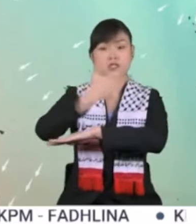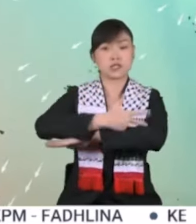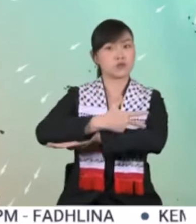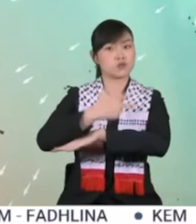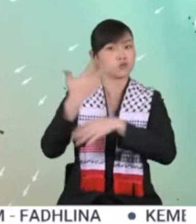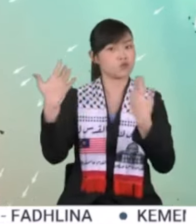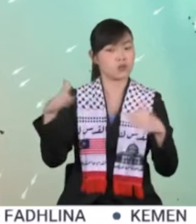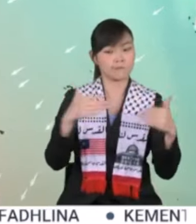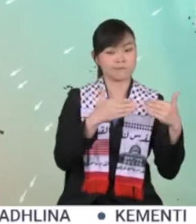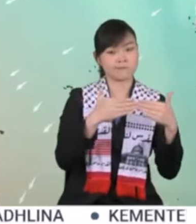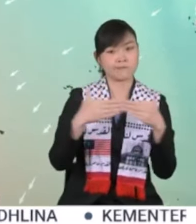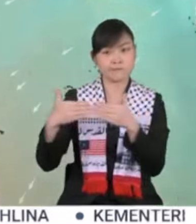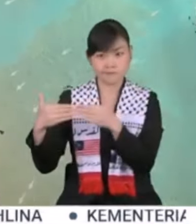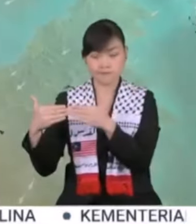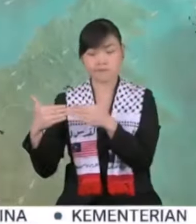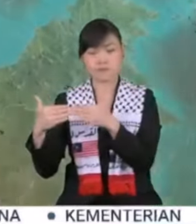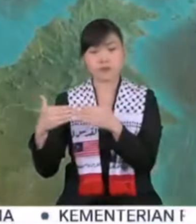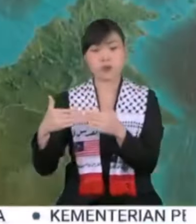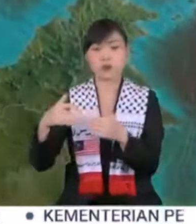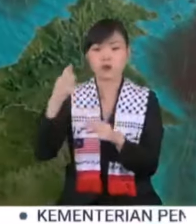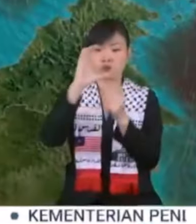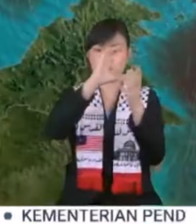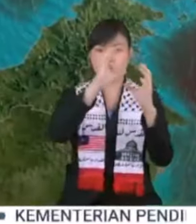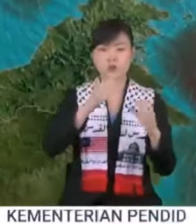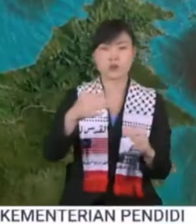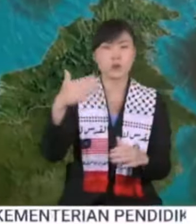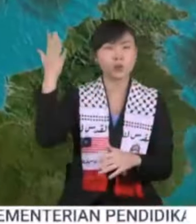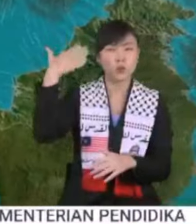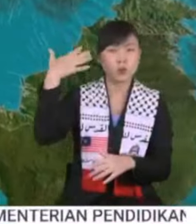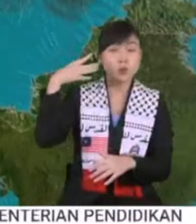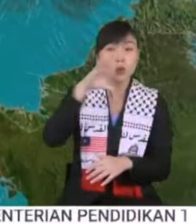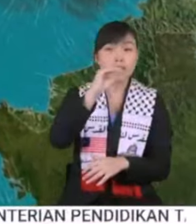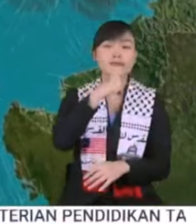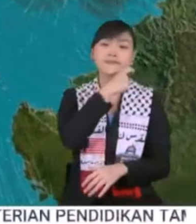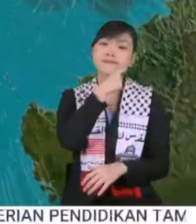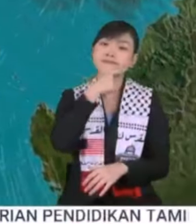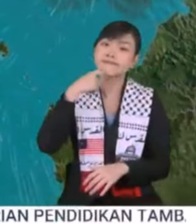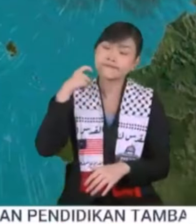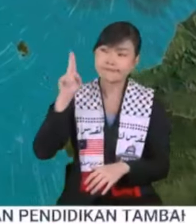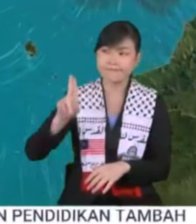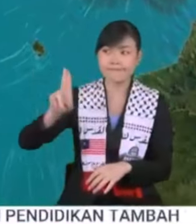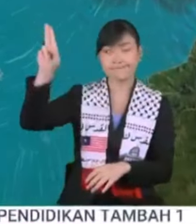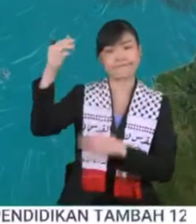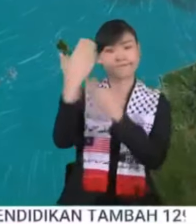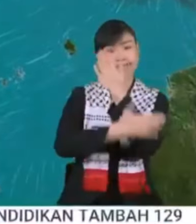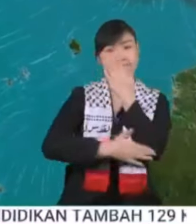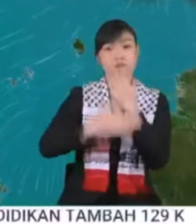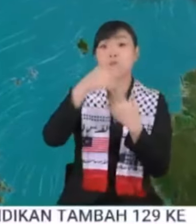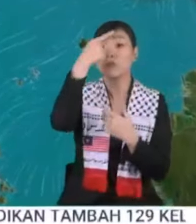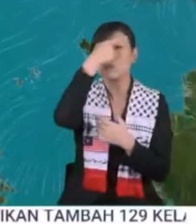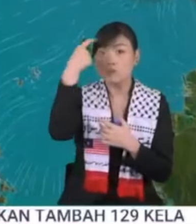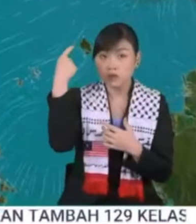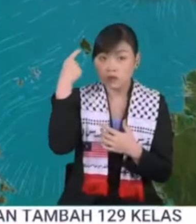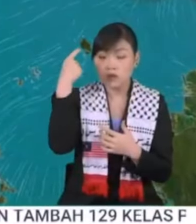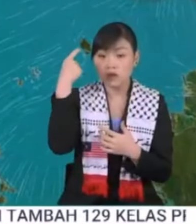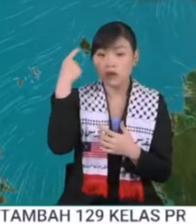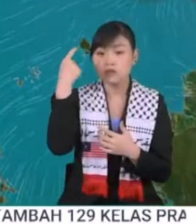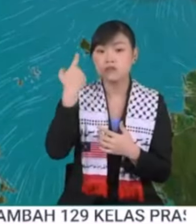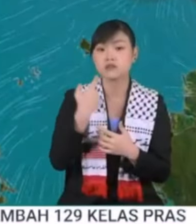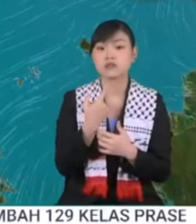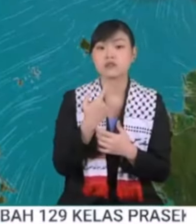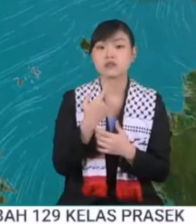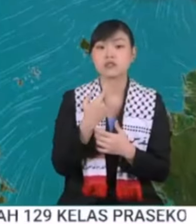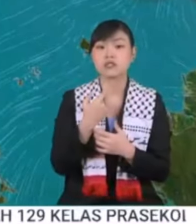lepas. Dan keadaan cuaca yang panas dan agak kering untuk kawasan di sebelah utara Semenanjung ini sebenarnya adalah disebabkan oleh